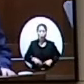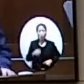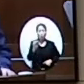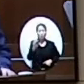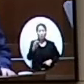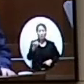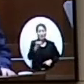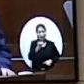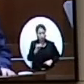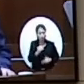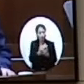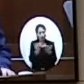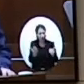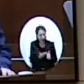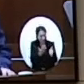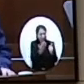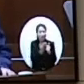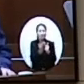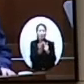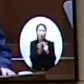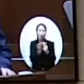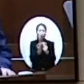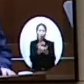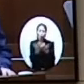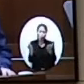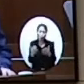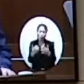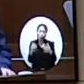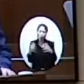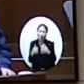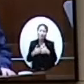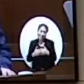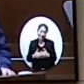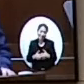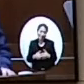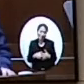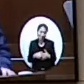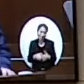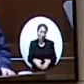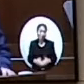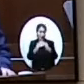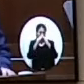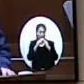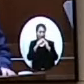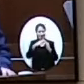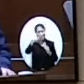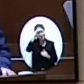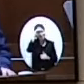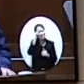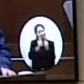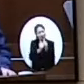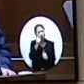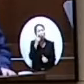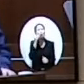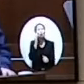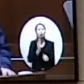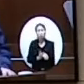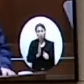유용미생물 배합 및 공급폭기 설치 장소를 선정하여 시범사업으로 추진해 주시기